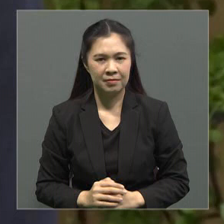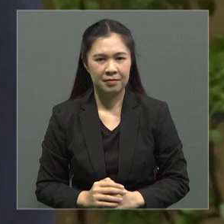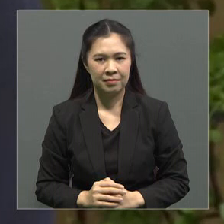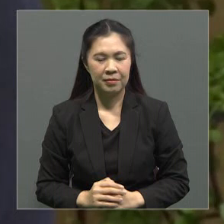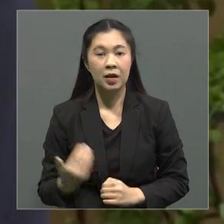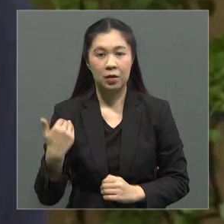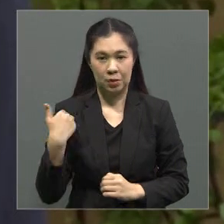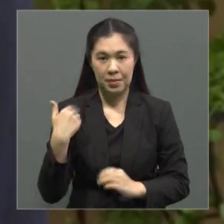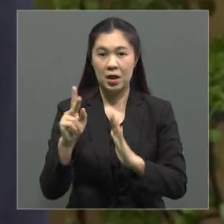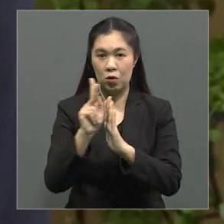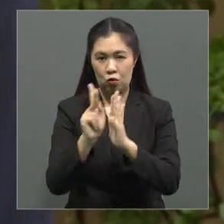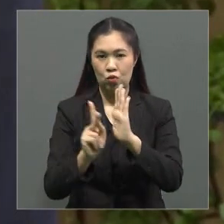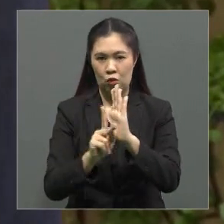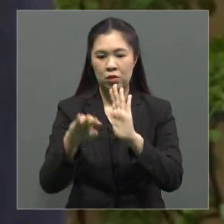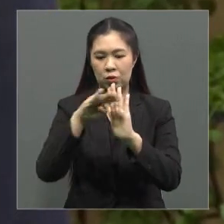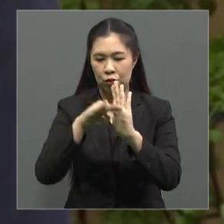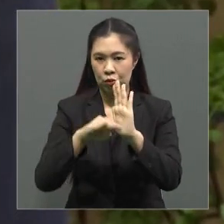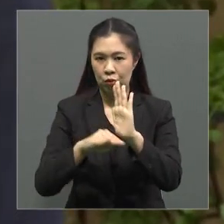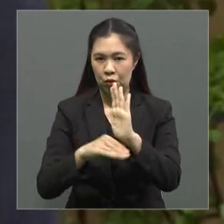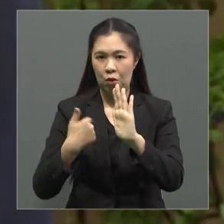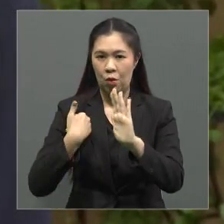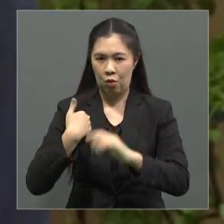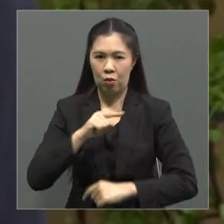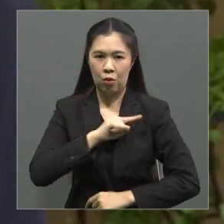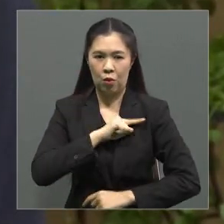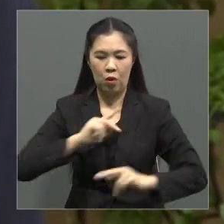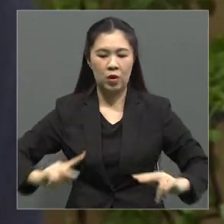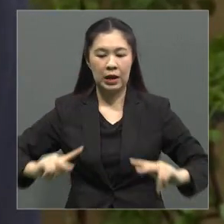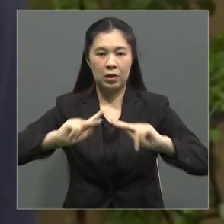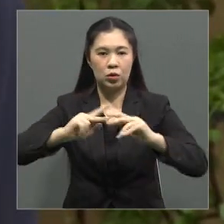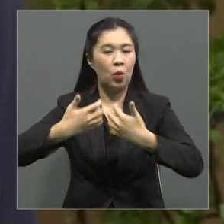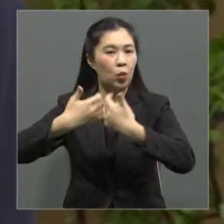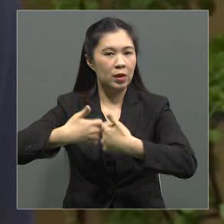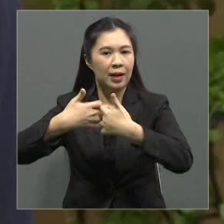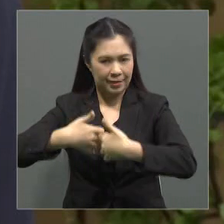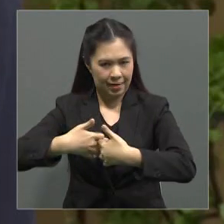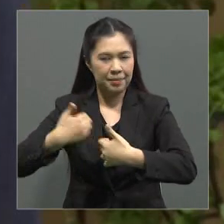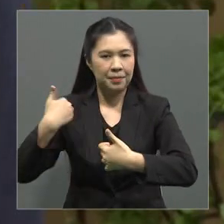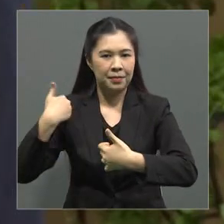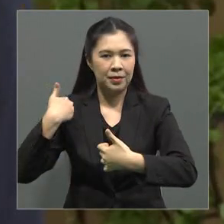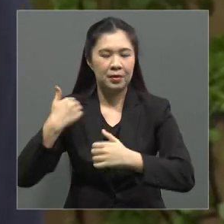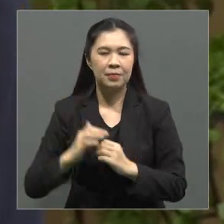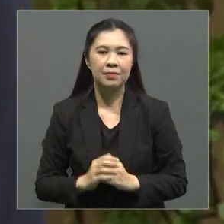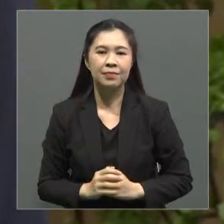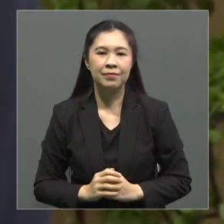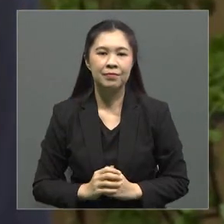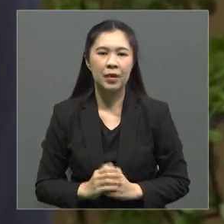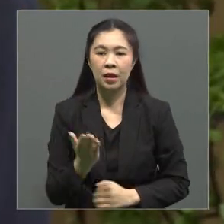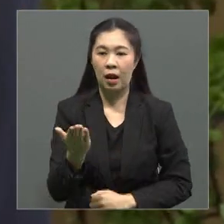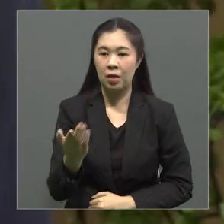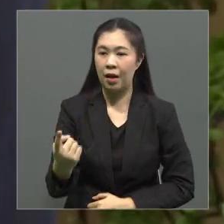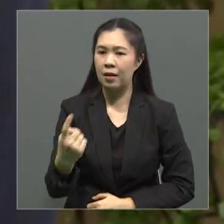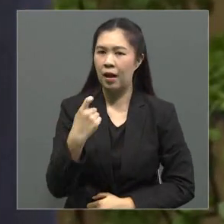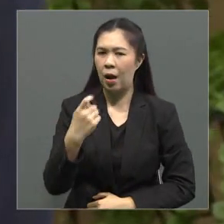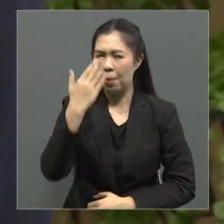กฎที่ต้องถูกควบคุมดูแลโดยโโรงเอ่อกระทรวงอุตสาหกรรมอยู่แล้วนะครับแต่ว่าอย่างที่ท่านถามมาเนี่ยมันเอ๊ะ